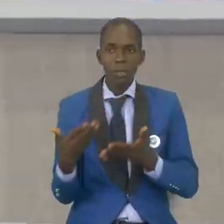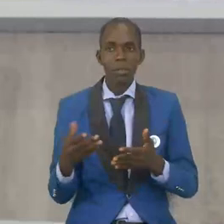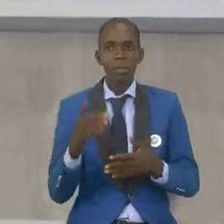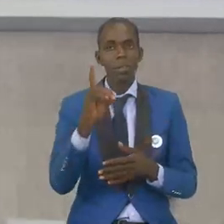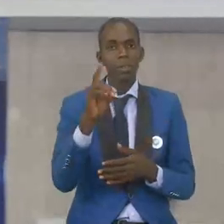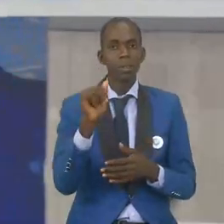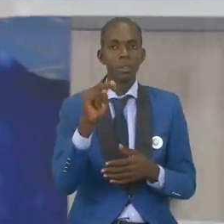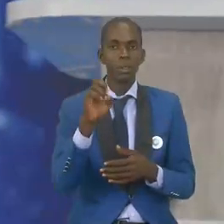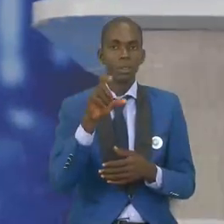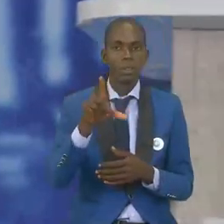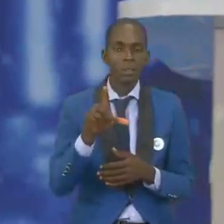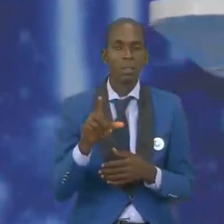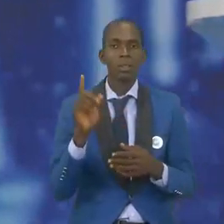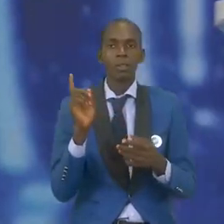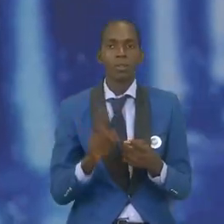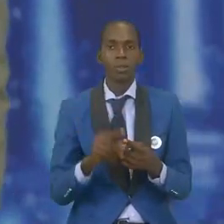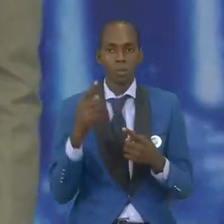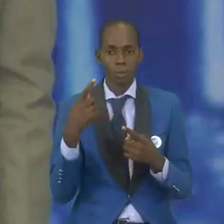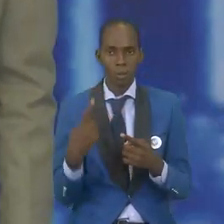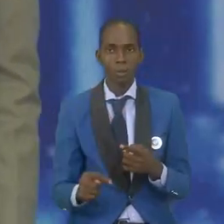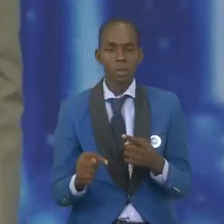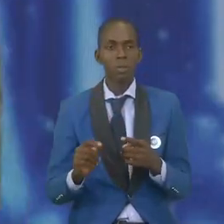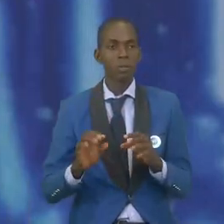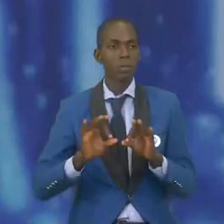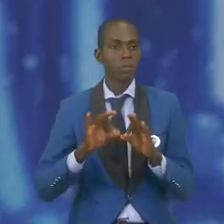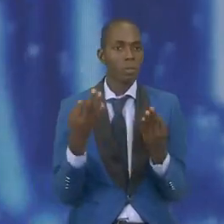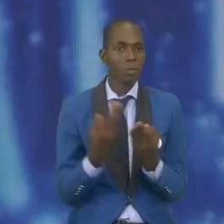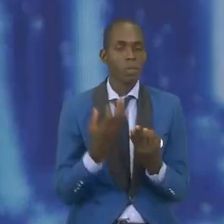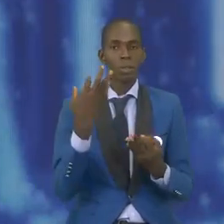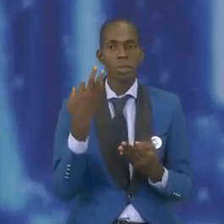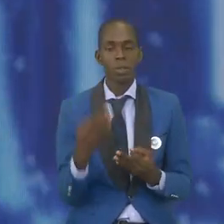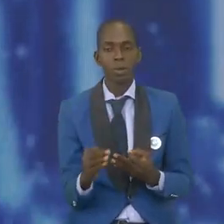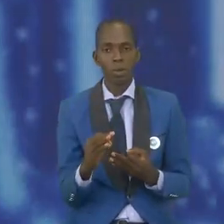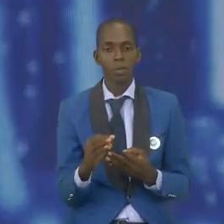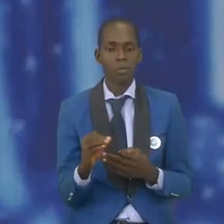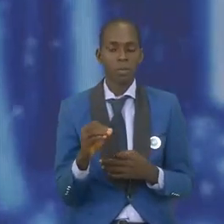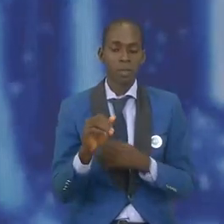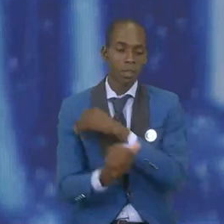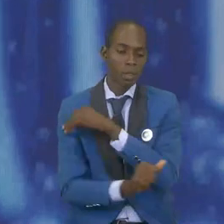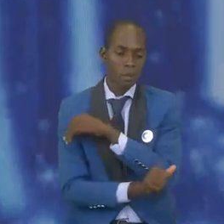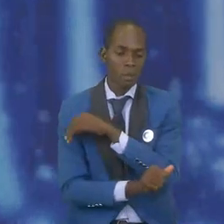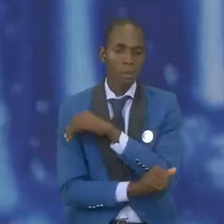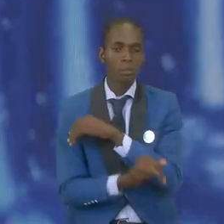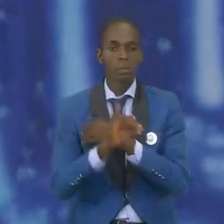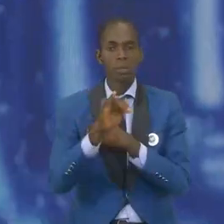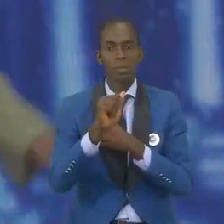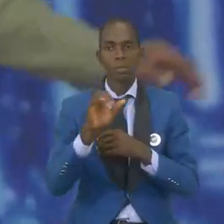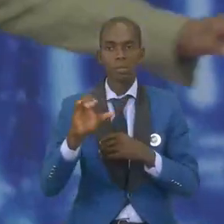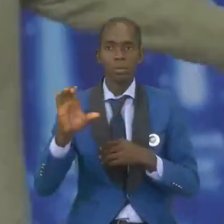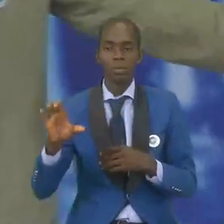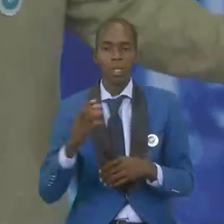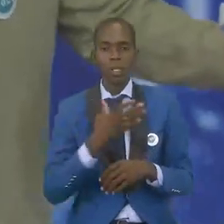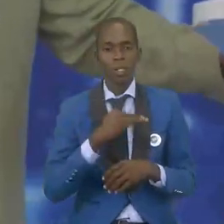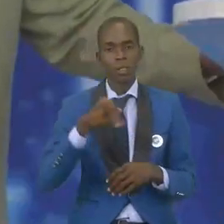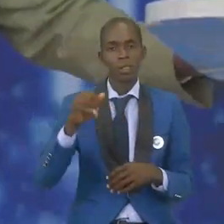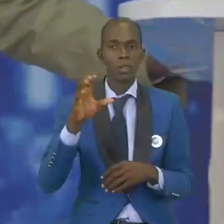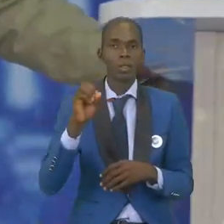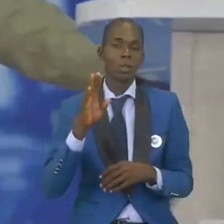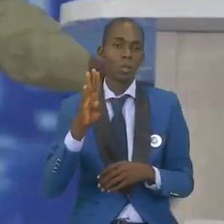Car cette persécution a amené Daniel dans la lignée d'Abraham,